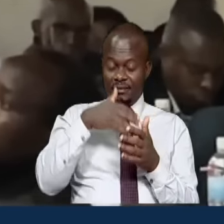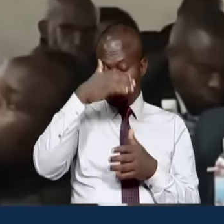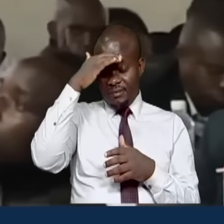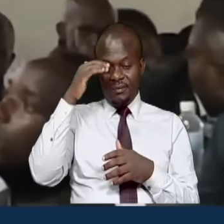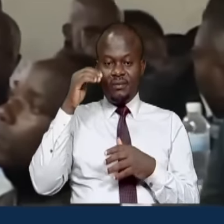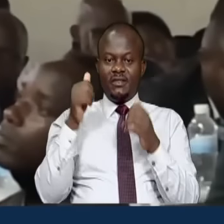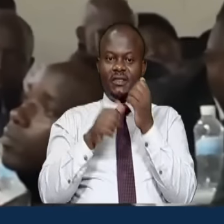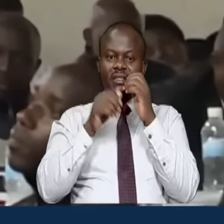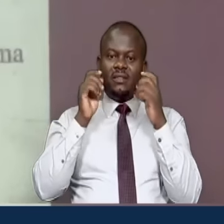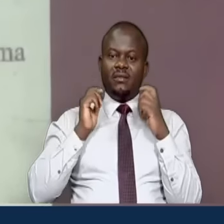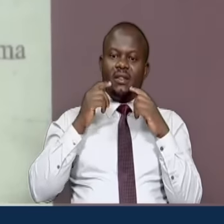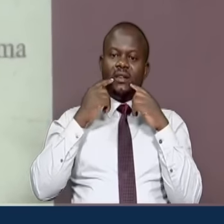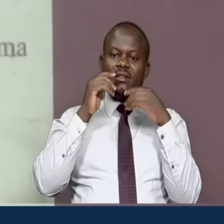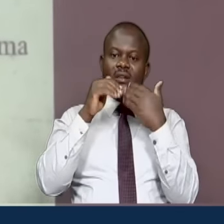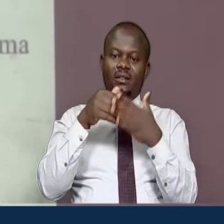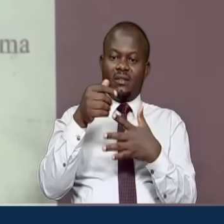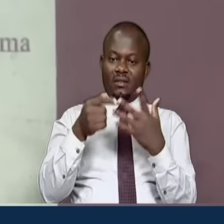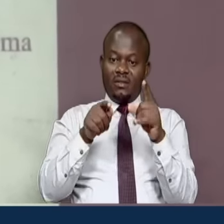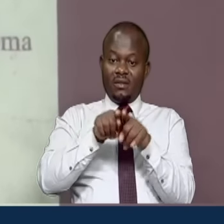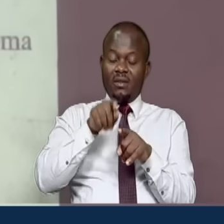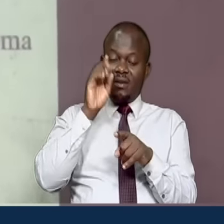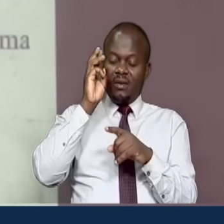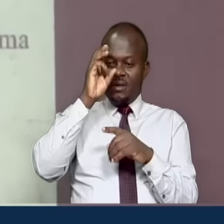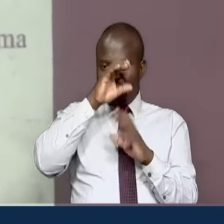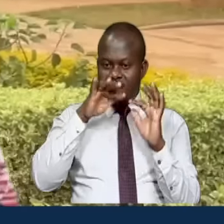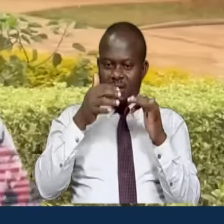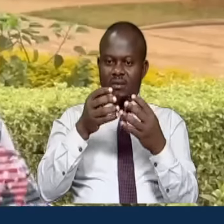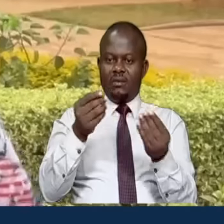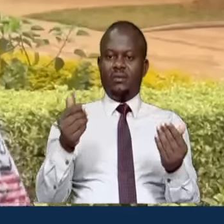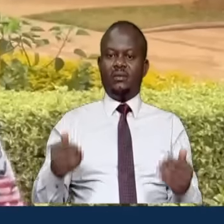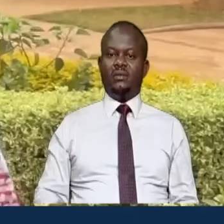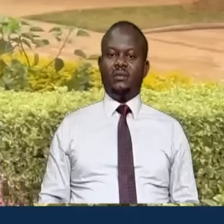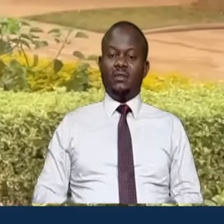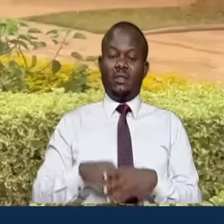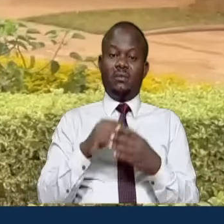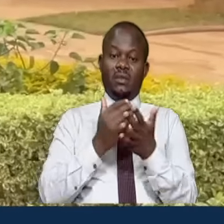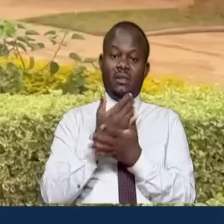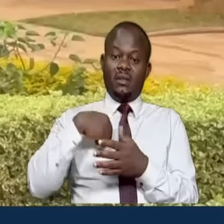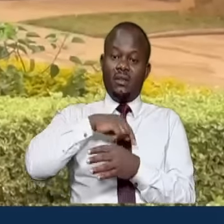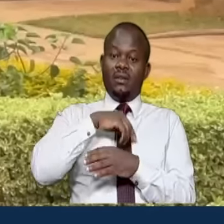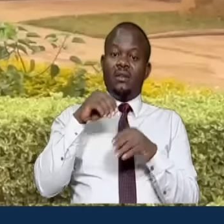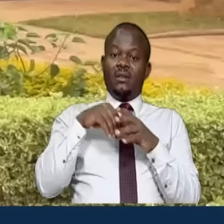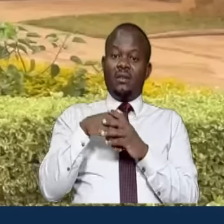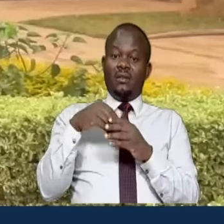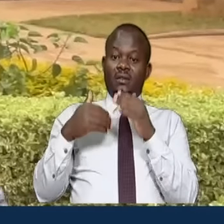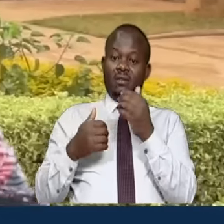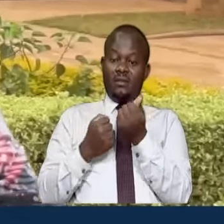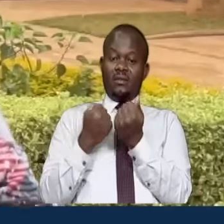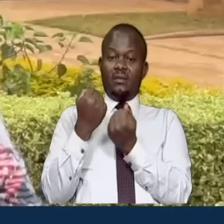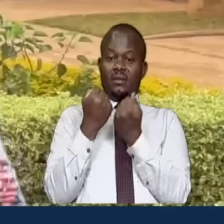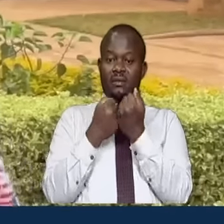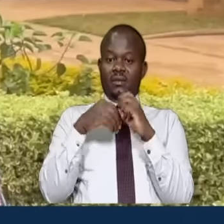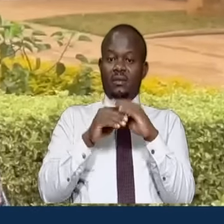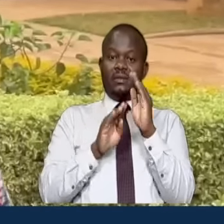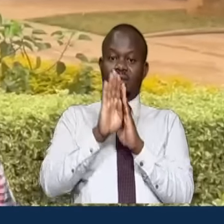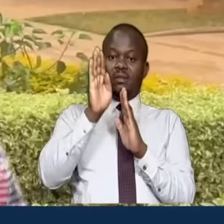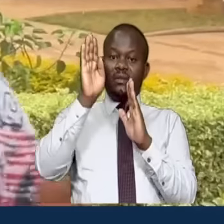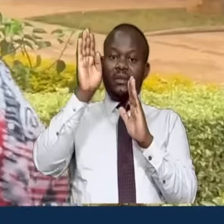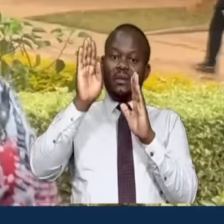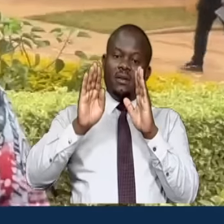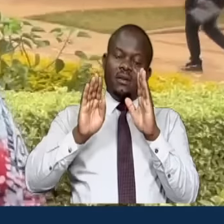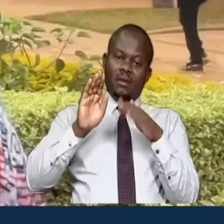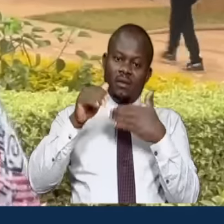Myambonye Ntwari yavuze ko iki nacyo bagiye kukivugutira umuti. Muri kagasha kacu kamuturanye njyango ngiye tugena ne mu iterambere, wa muturage ufite